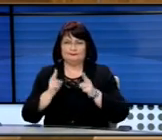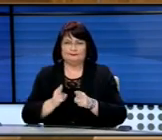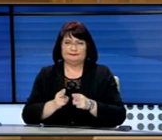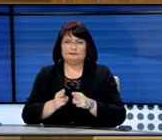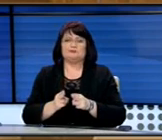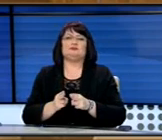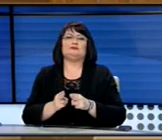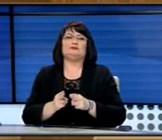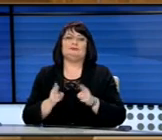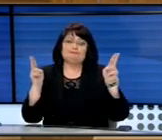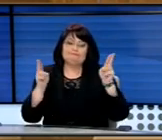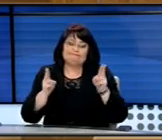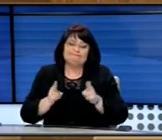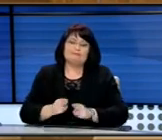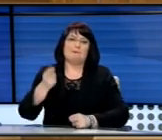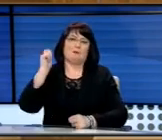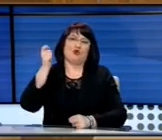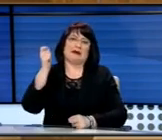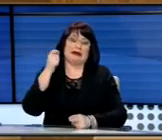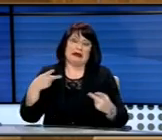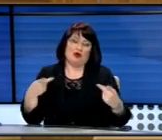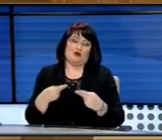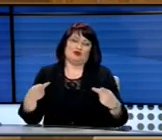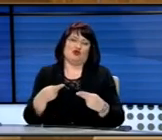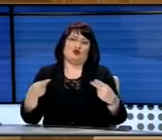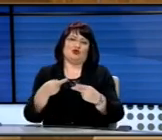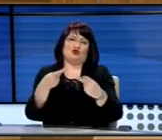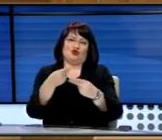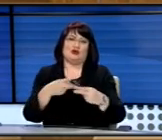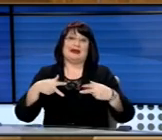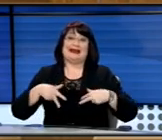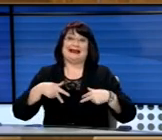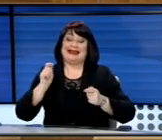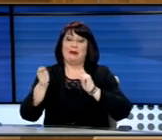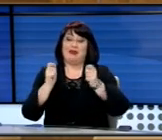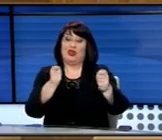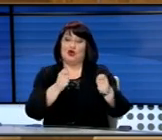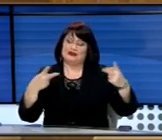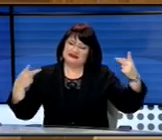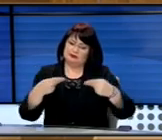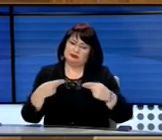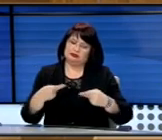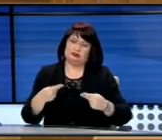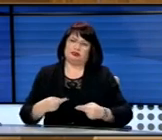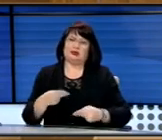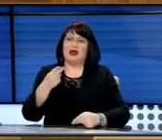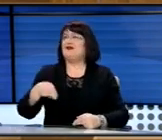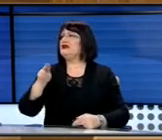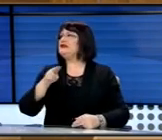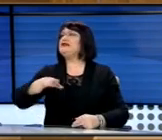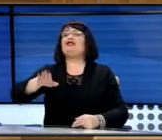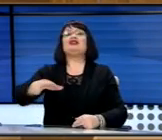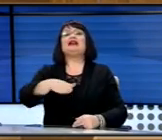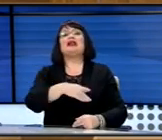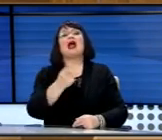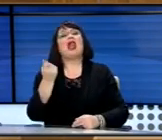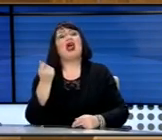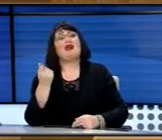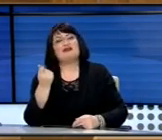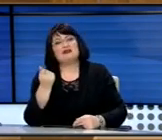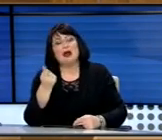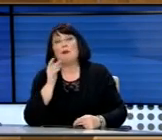περιοριστική πολιτική και τον τερματισμό των οριζόντιων κρατικών επιδοτήσεων αυξάνεται. Το φθηνό χρήμα